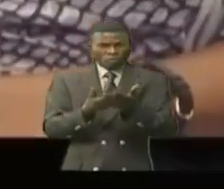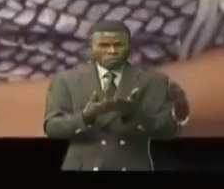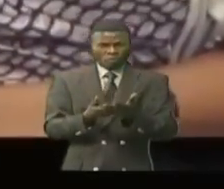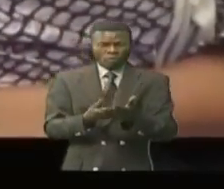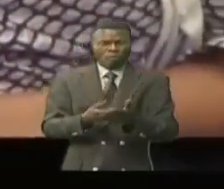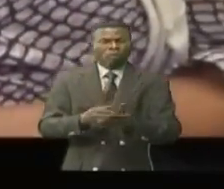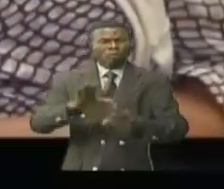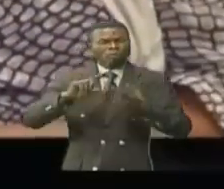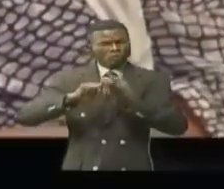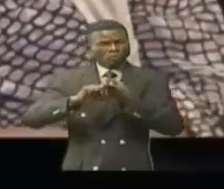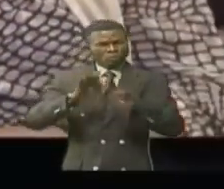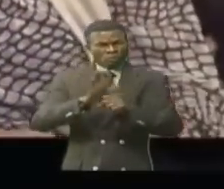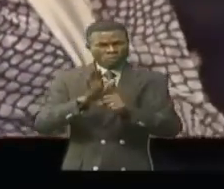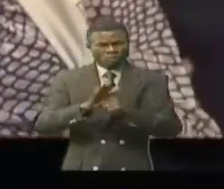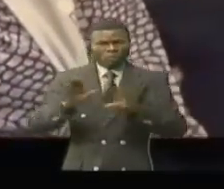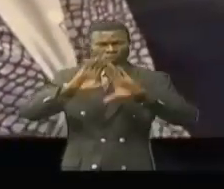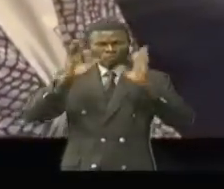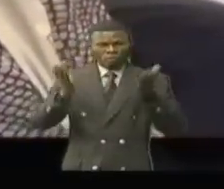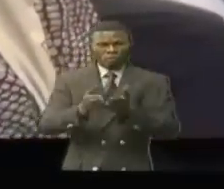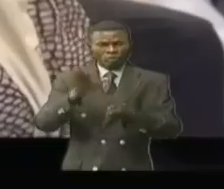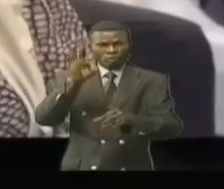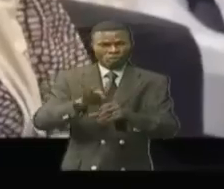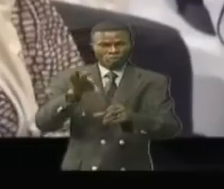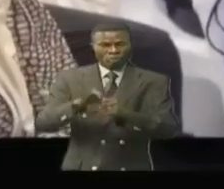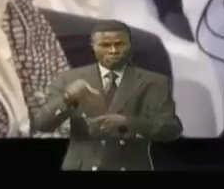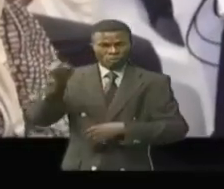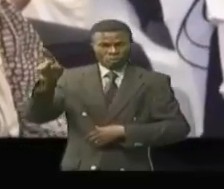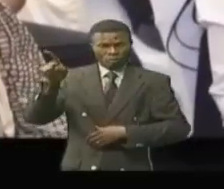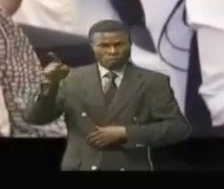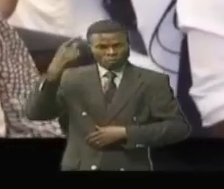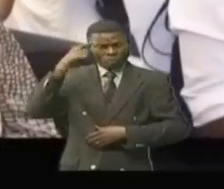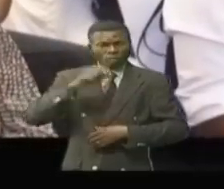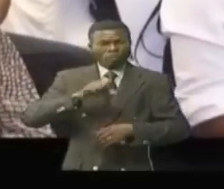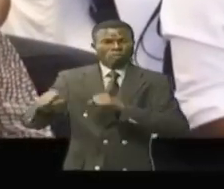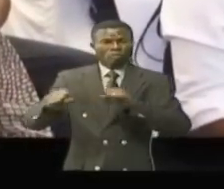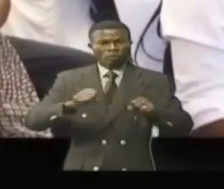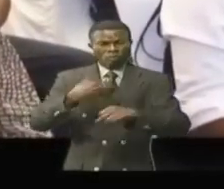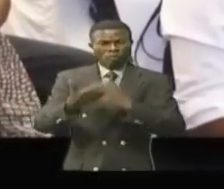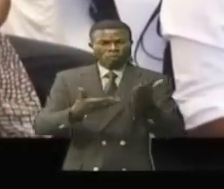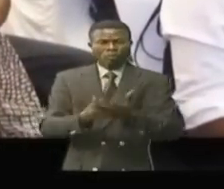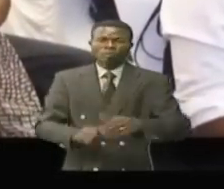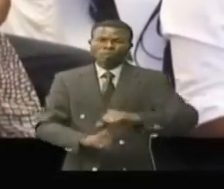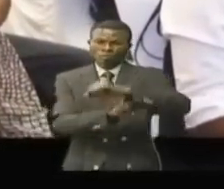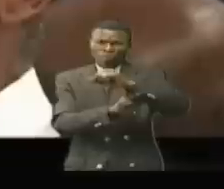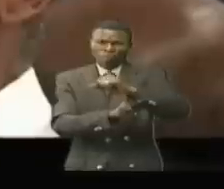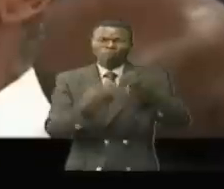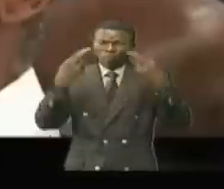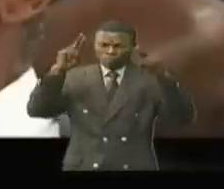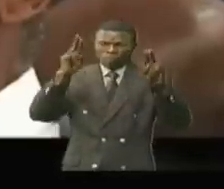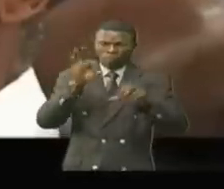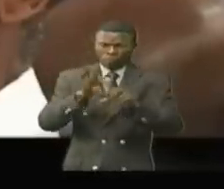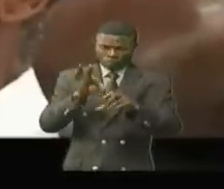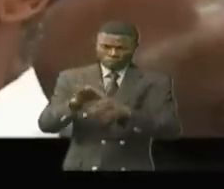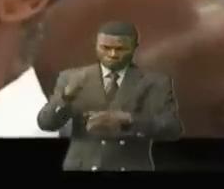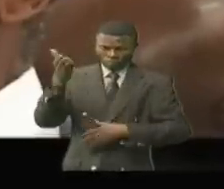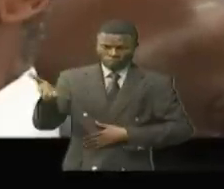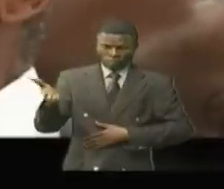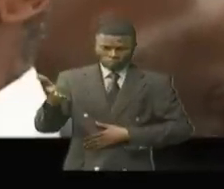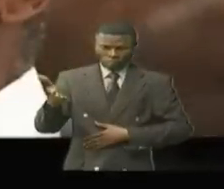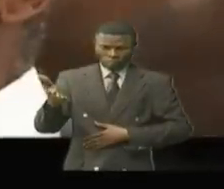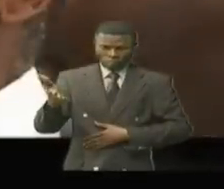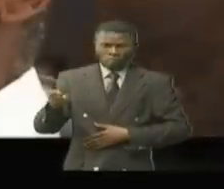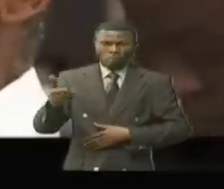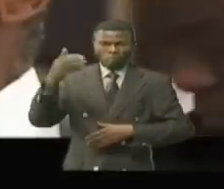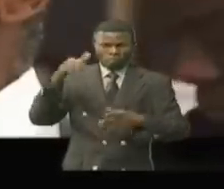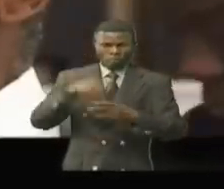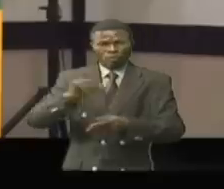gratitude notamment à la commission électorale locale pour le concours qu'elle a apporté pour la réussite de cette mission. À l'instar